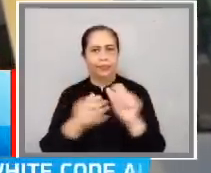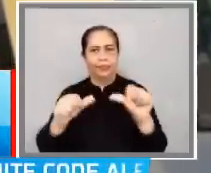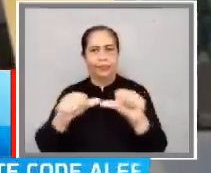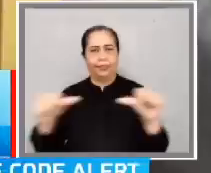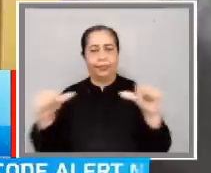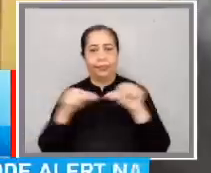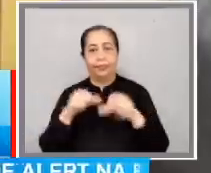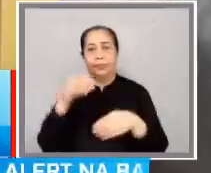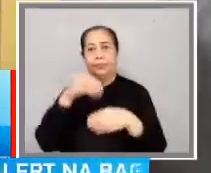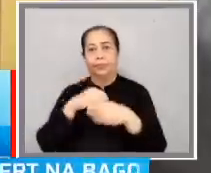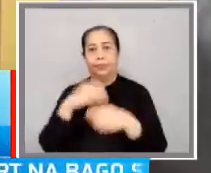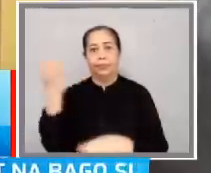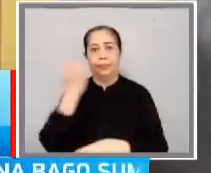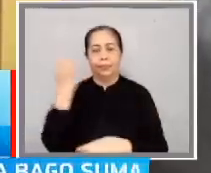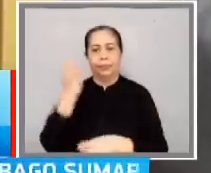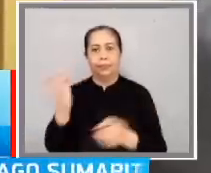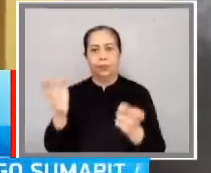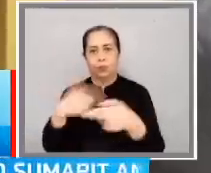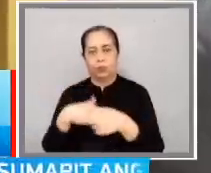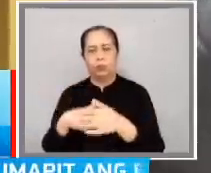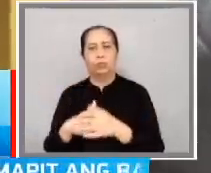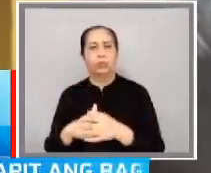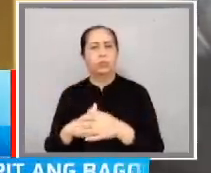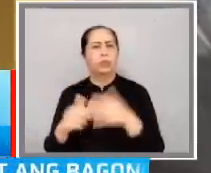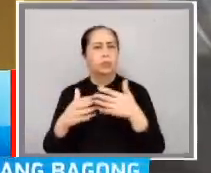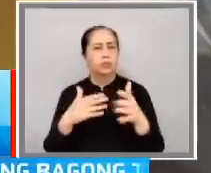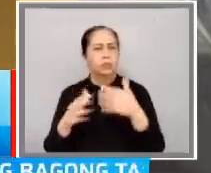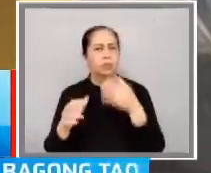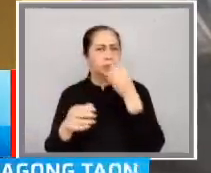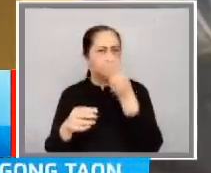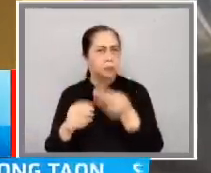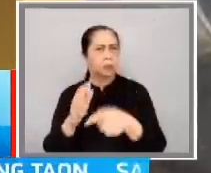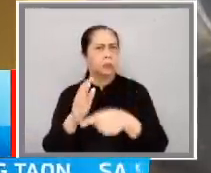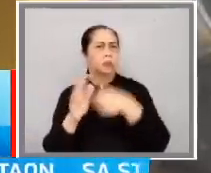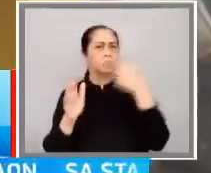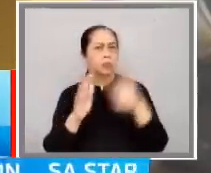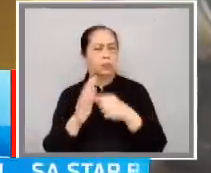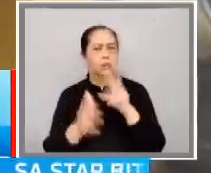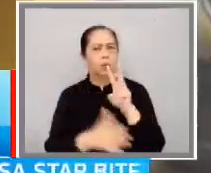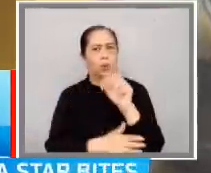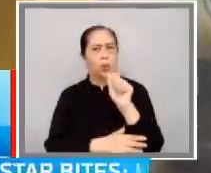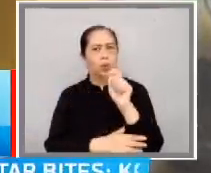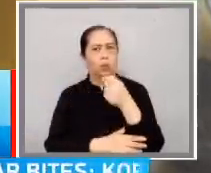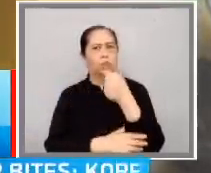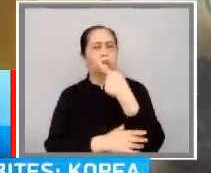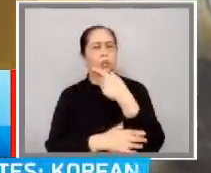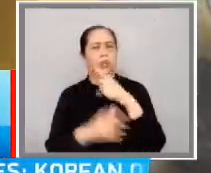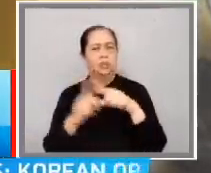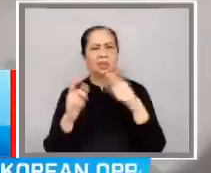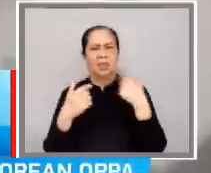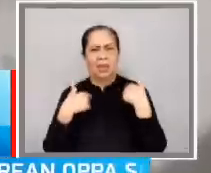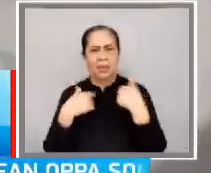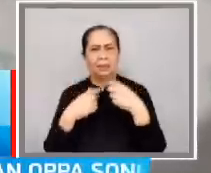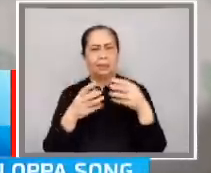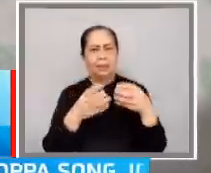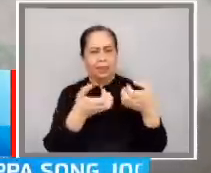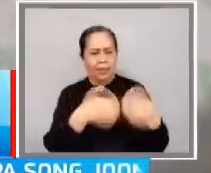ng emergency ward. At kahit bihira na rin ang mga insidente ng Watusi poisoning, may mga tray pa rin ng itlog na